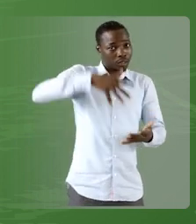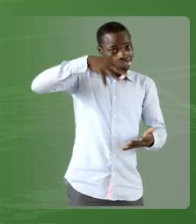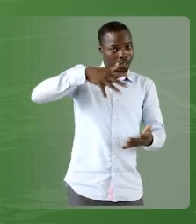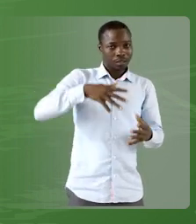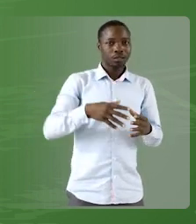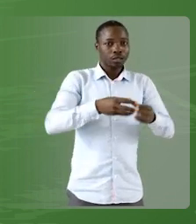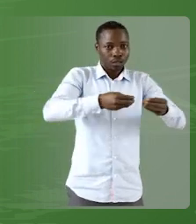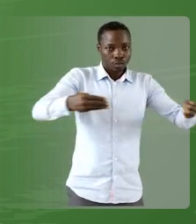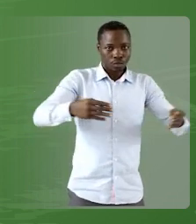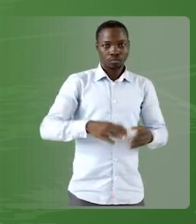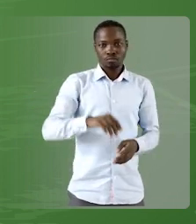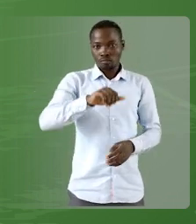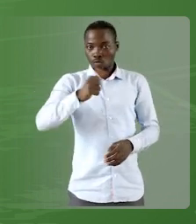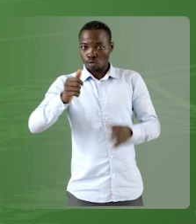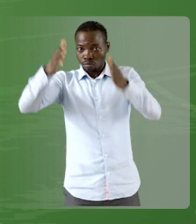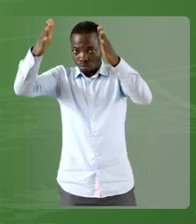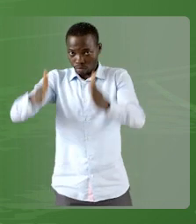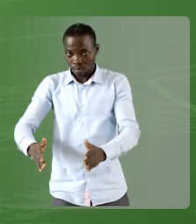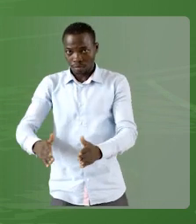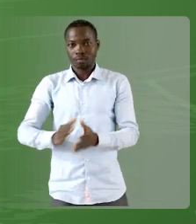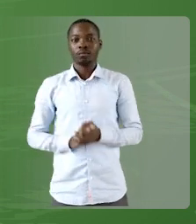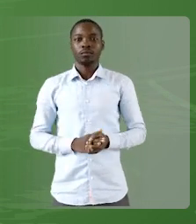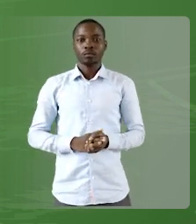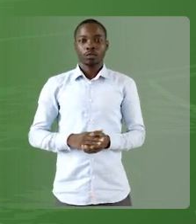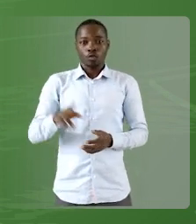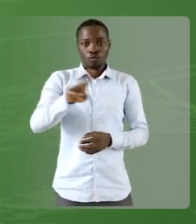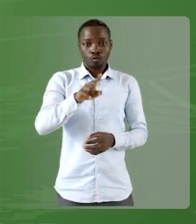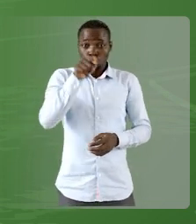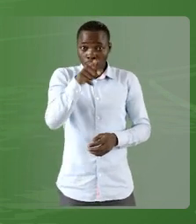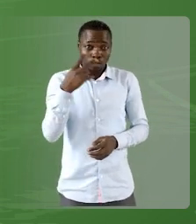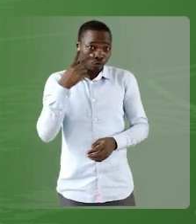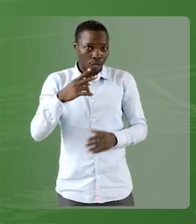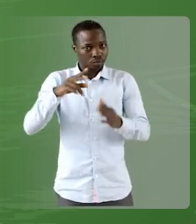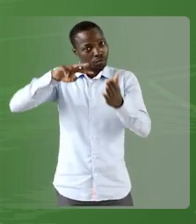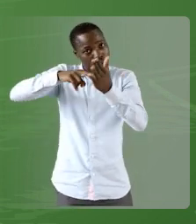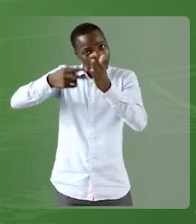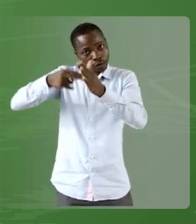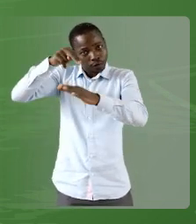sol. L'autre côté du tableau, dans la deuxième colonne, vous avez les définitions.